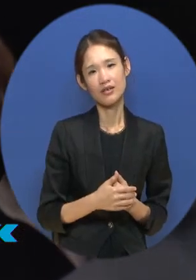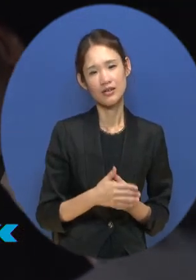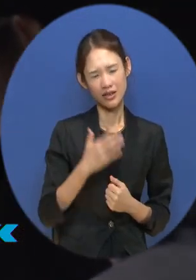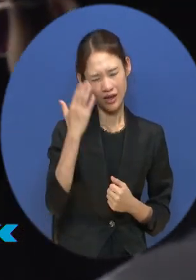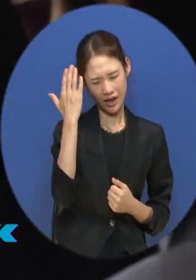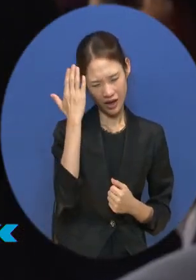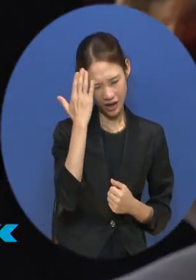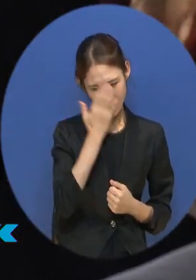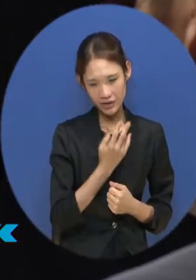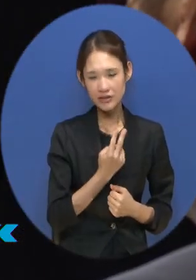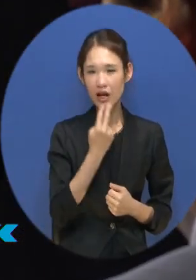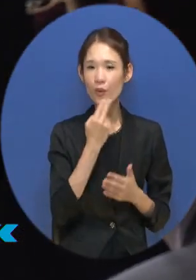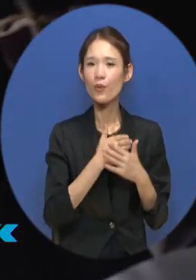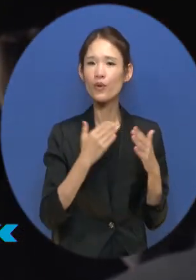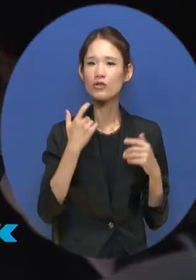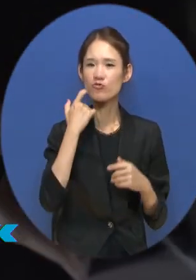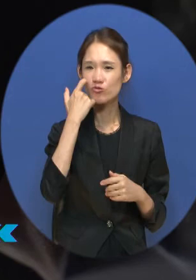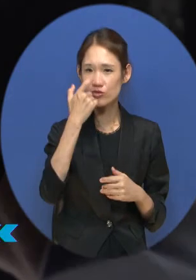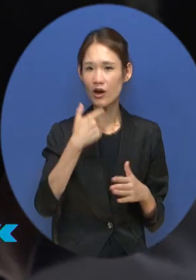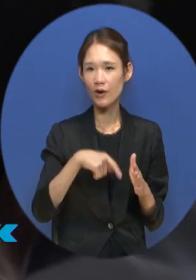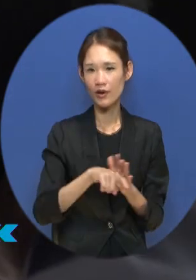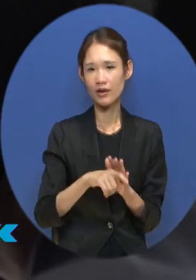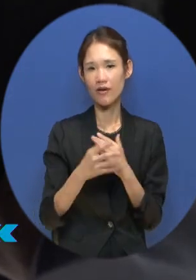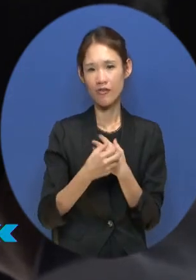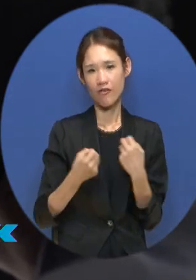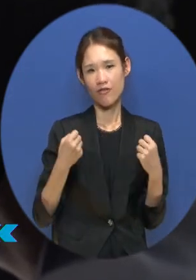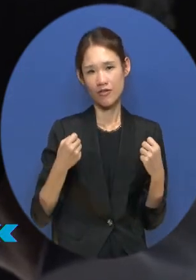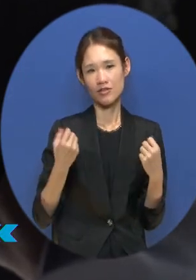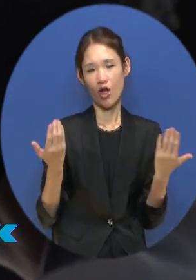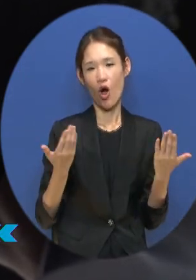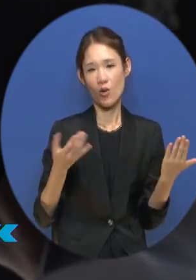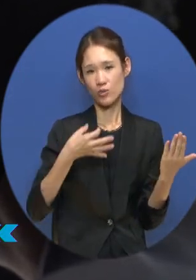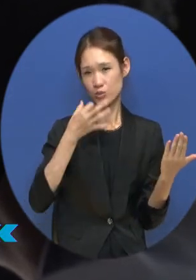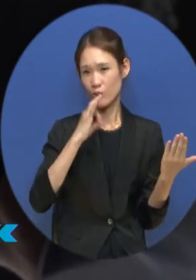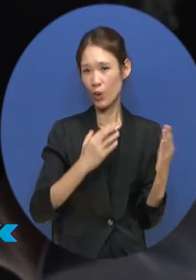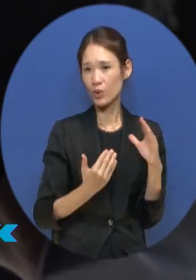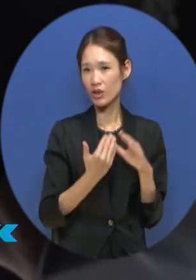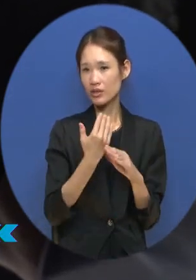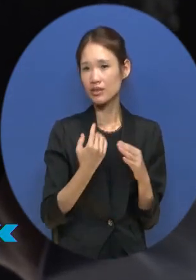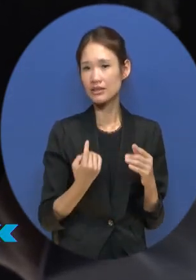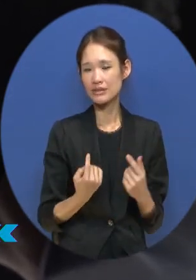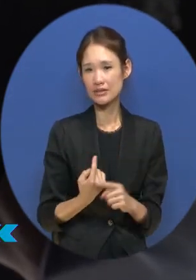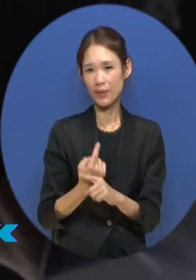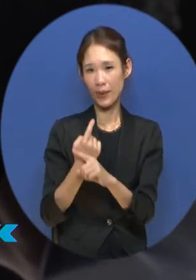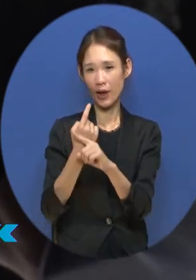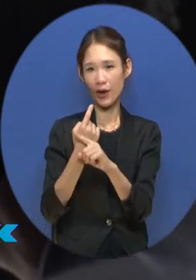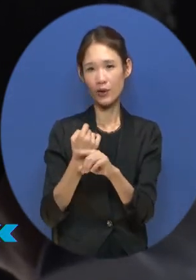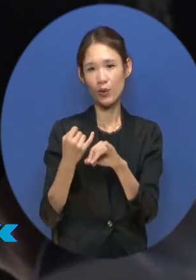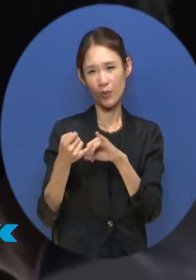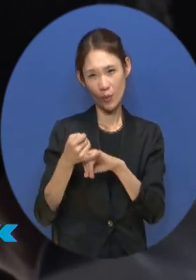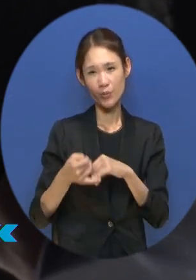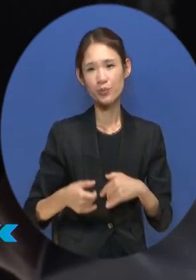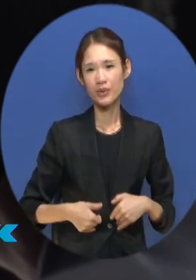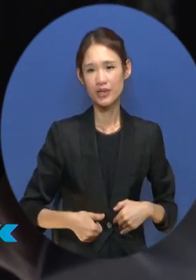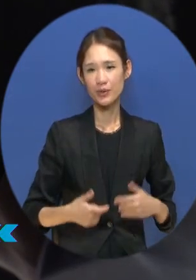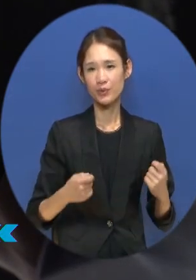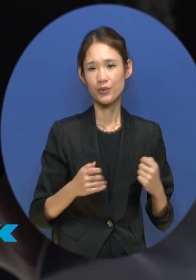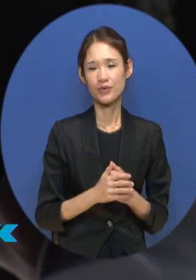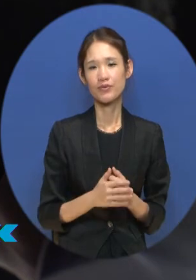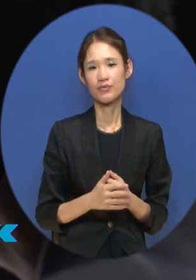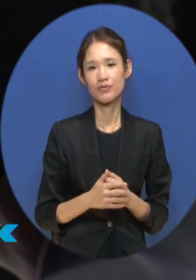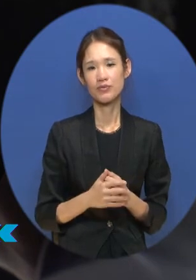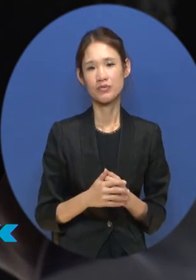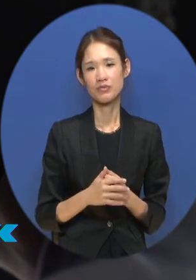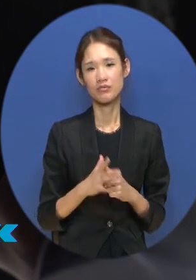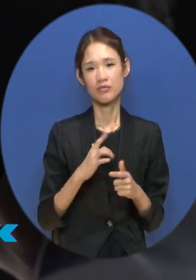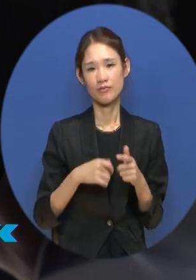쾌적한 실내 공기질을 유지해서 건강뿐만 아니라 업무 효율을 향상시키는 방안은 필연적인 거고요. 또 시민들이